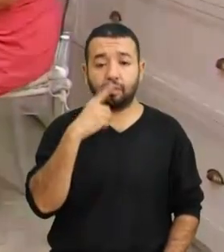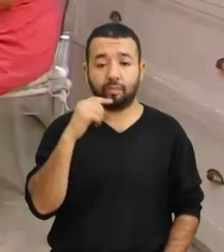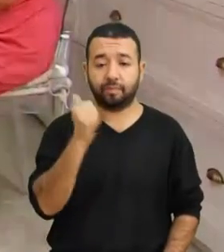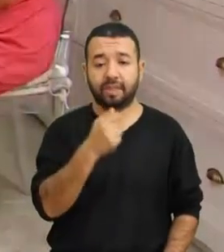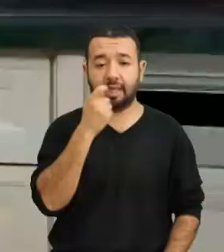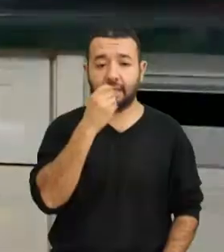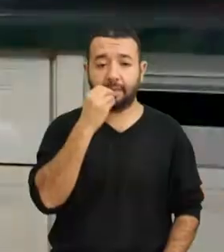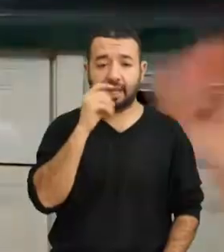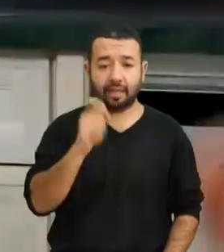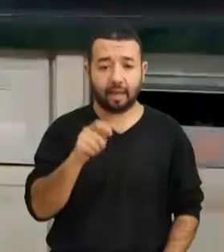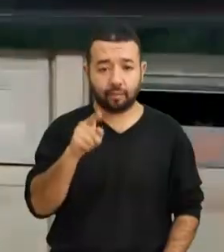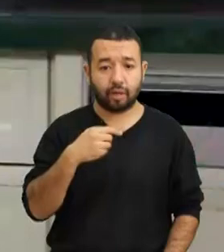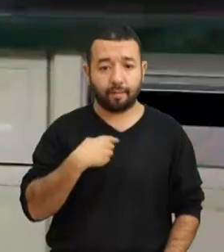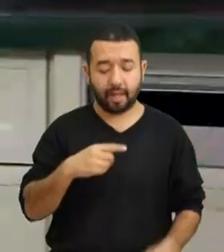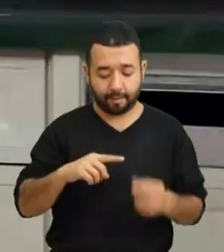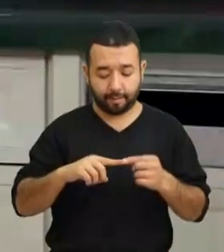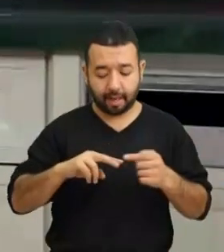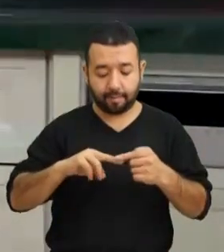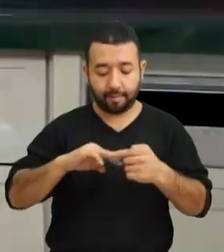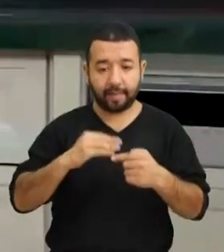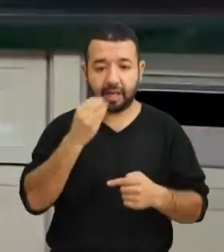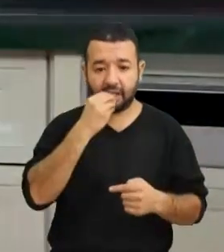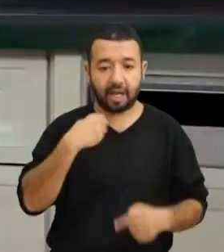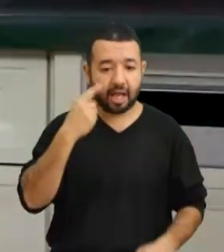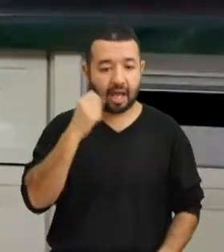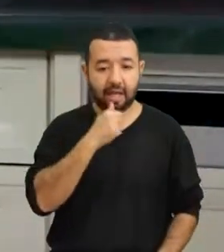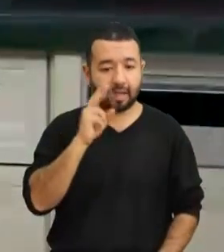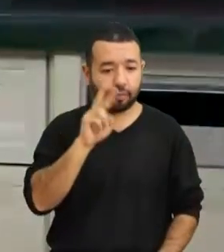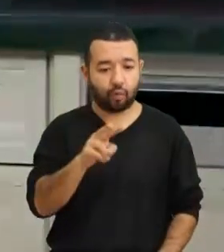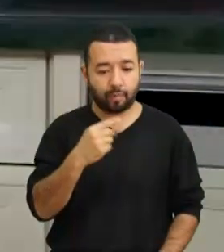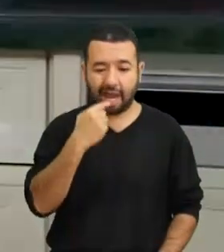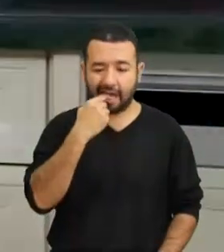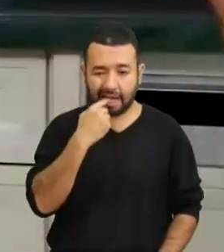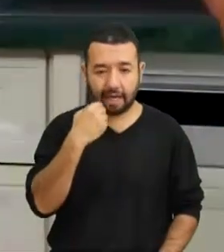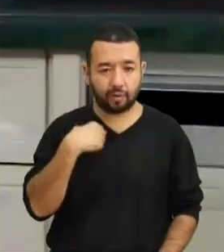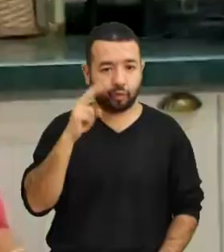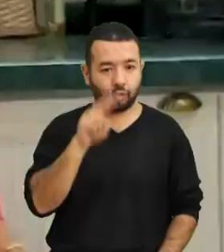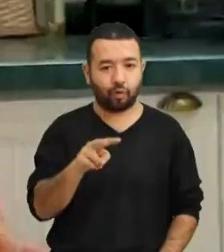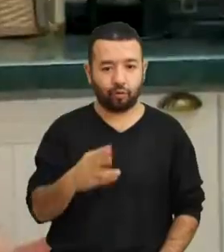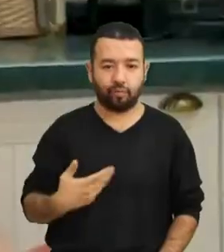yemekler yapıyorsun ki... ...ben parmağını yiyen adamlar gördüm. Parmağını ısıran adamlar gördüm be.